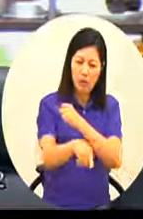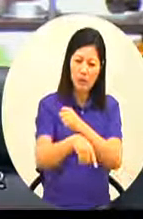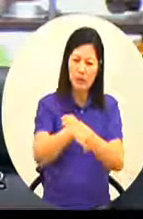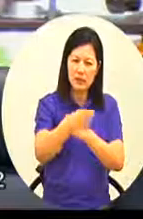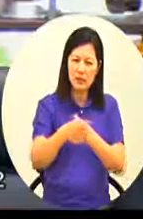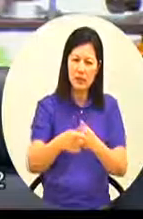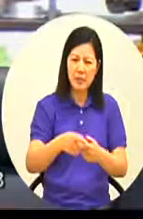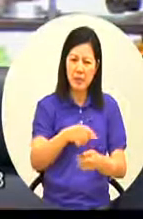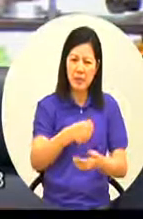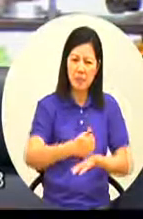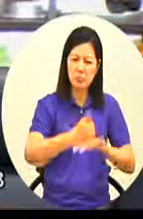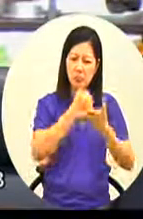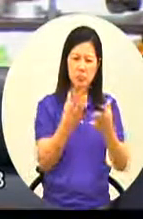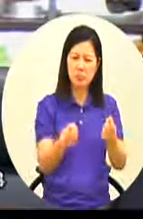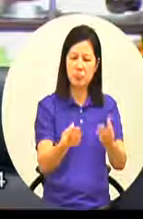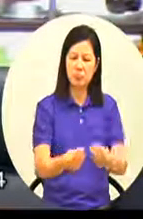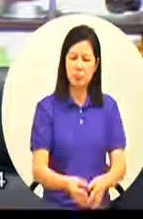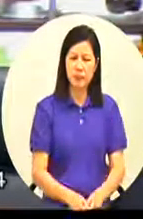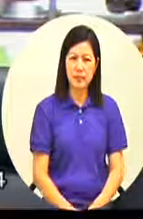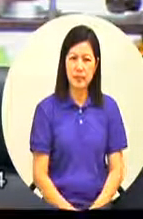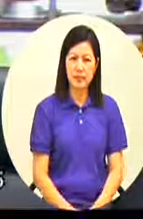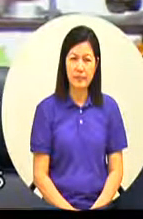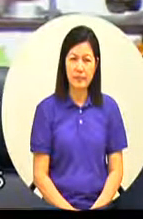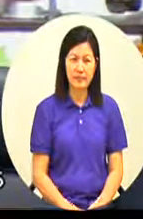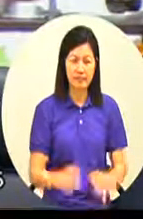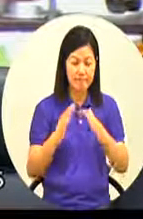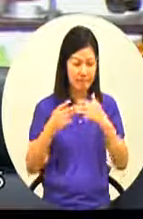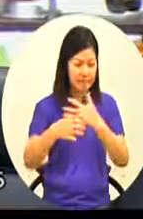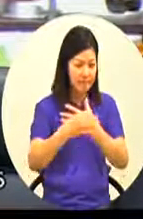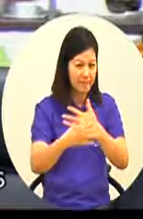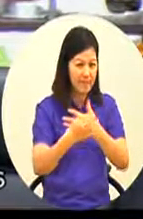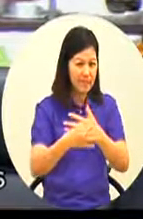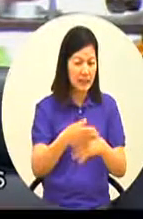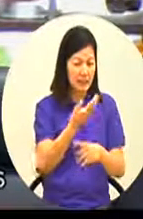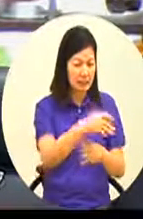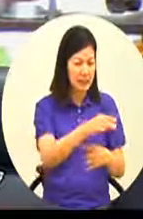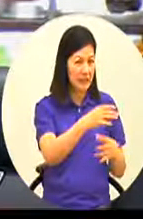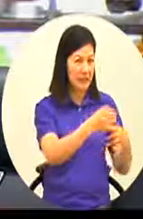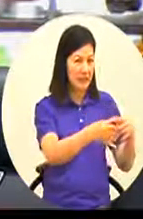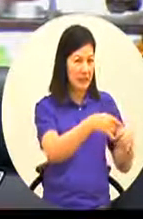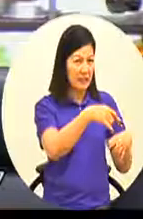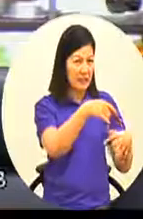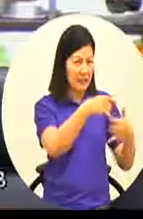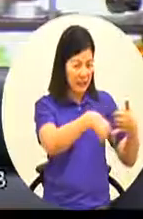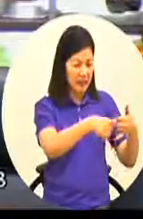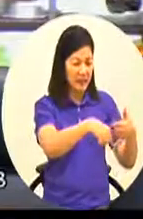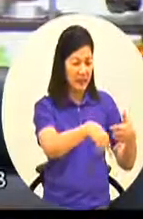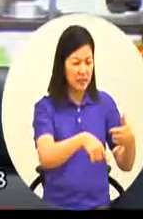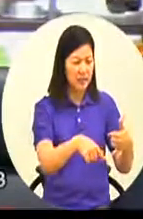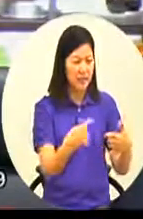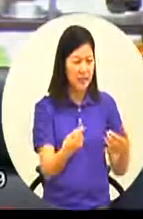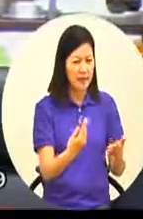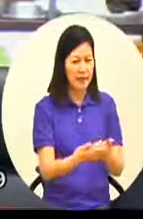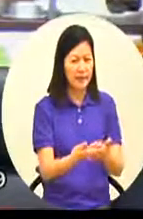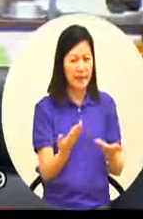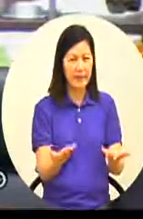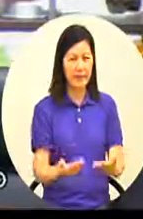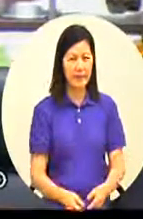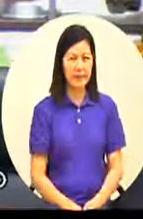一种待遇，哈，真的是让家属跟这个亡者哦，真的是情何以堪，哈。那我说